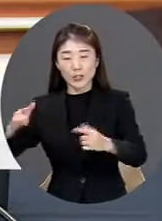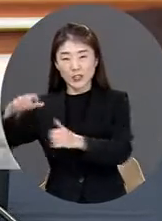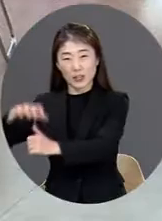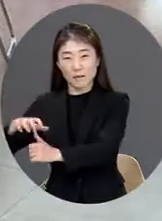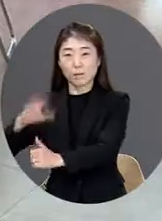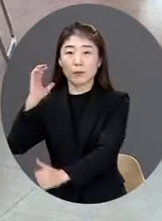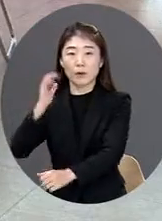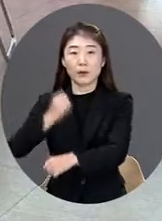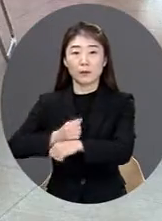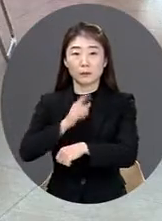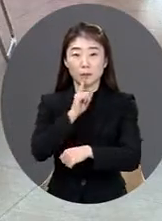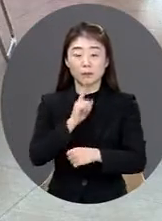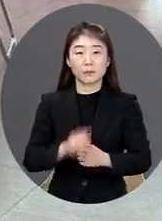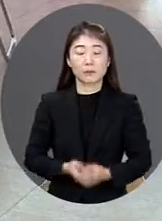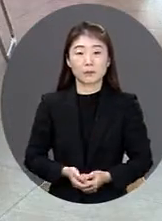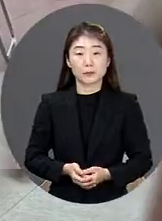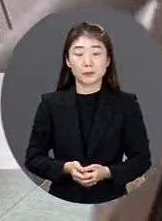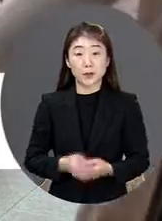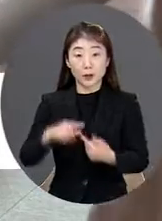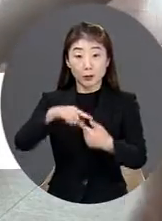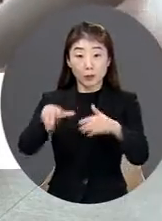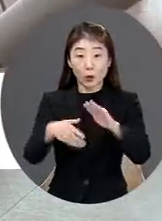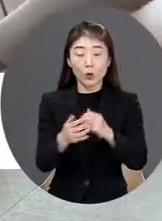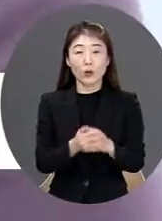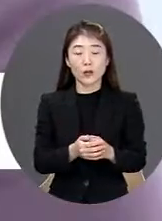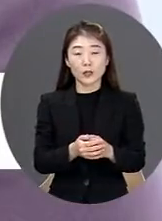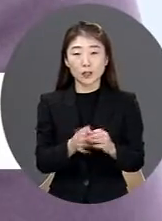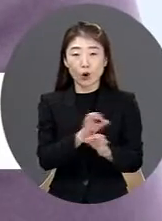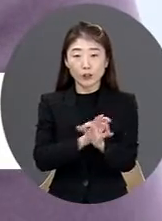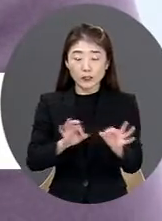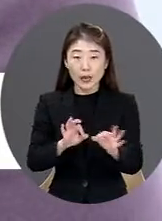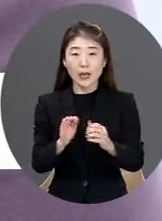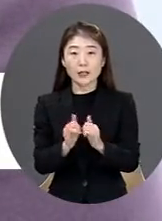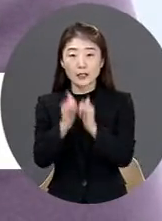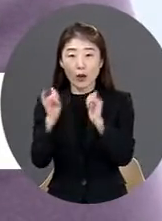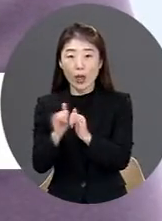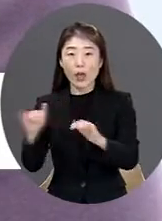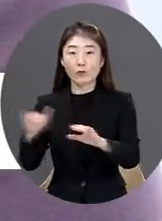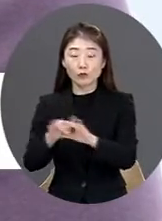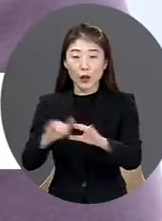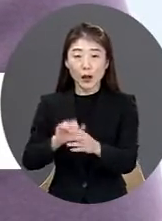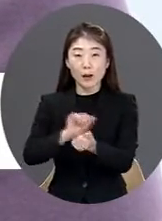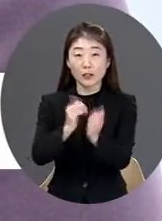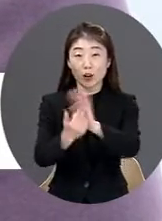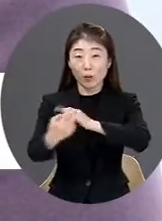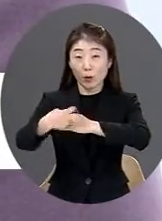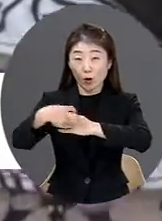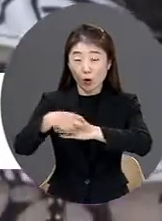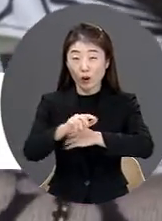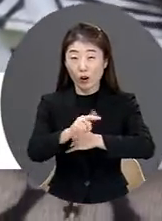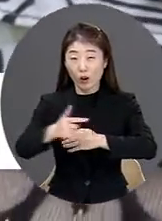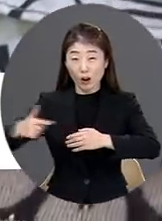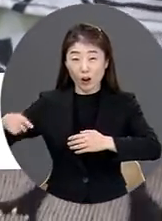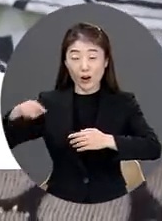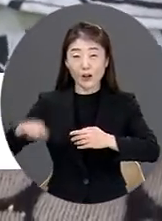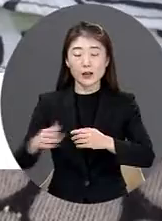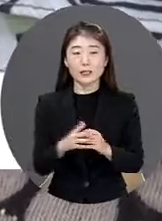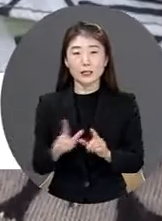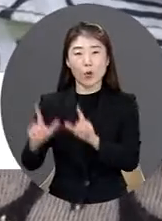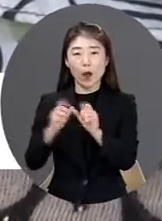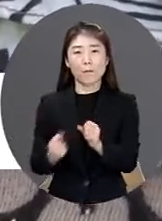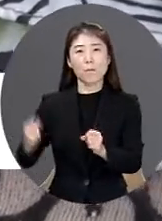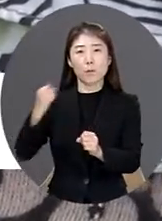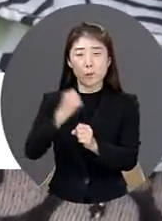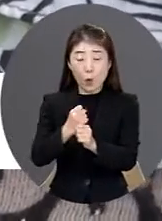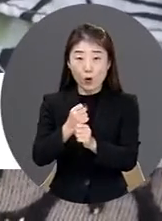예정입니다. 경상남도도 경제, 민생, 사회, 문화, 방역 의료 등 경남 전 분야의 일상 회복을